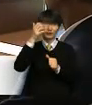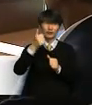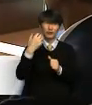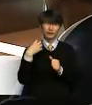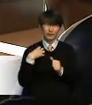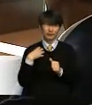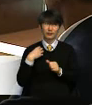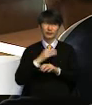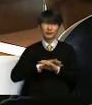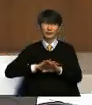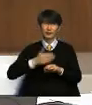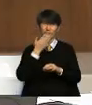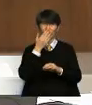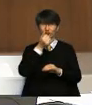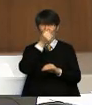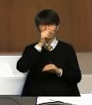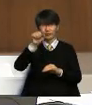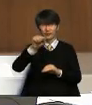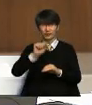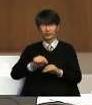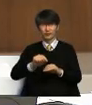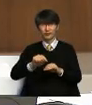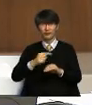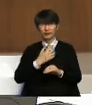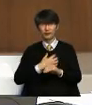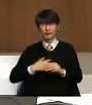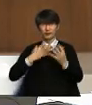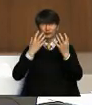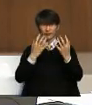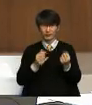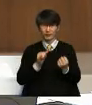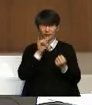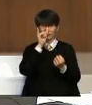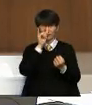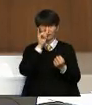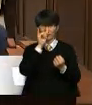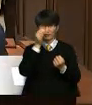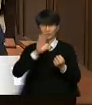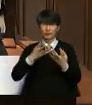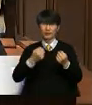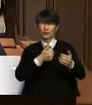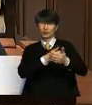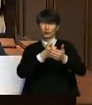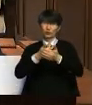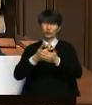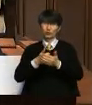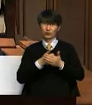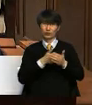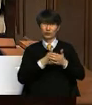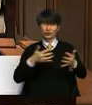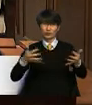맡아서 잘할 수 있을까 하고 걱정을 많이 했어요. 그래서 많은 협조로